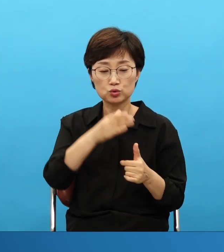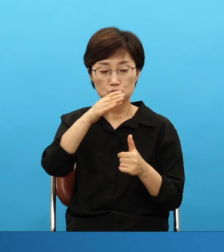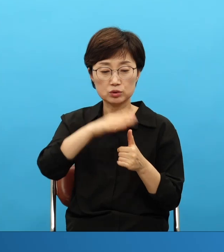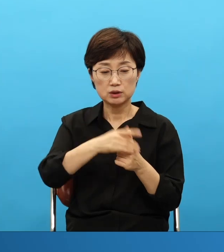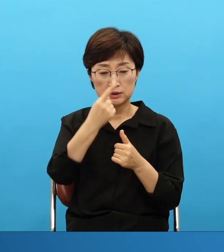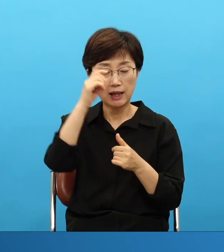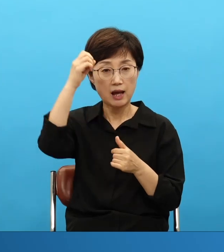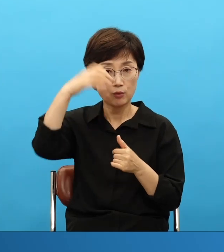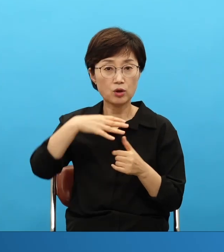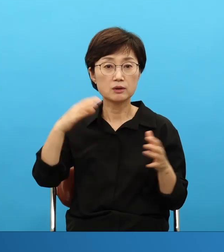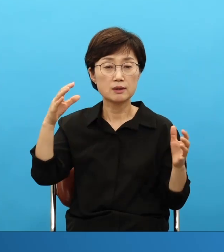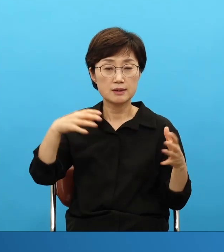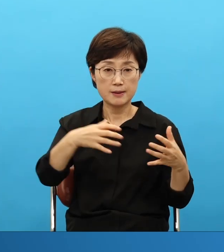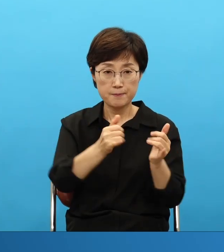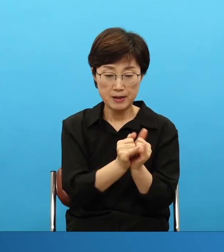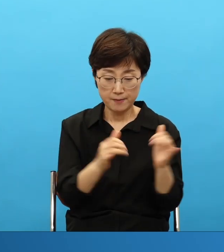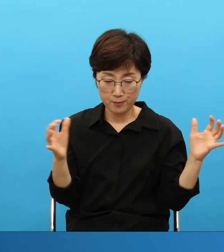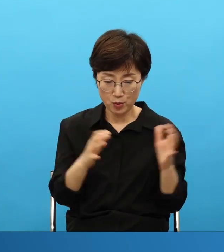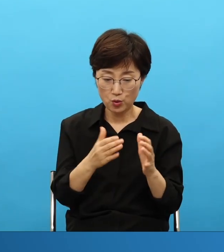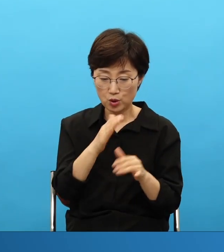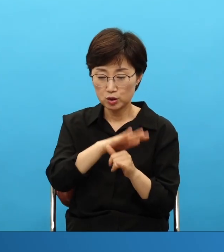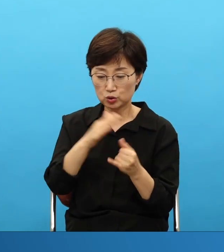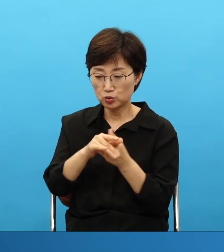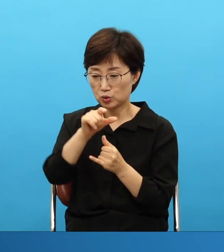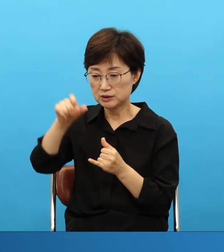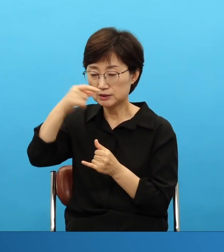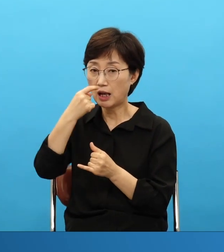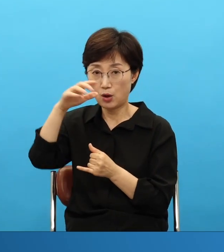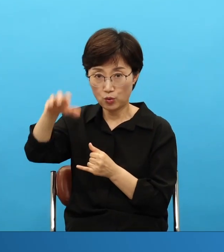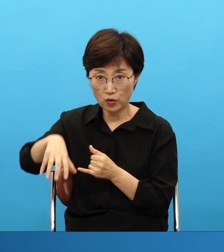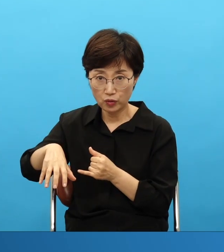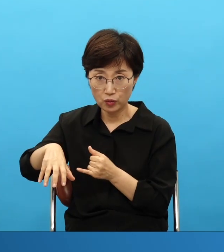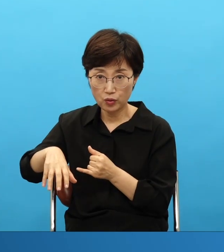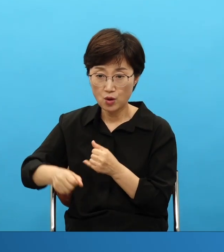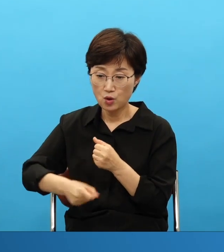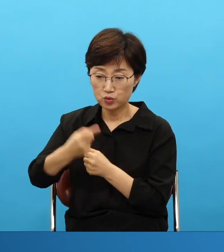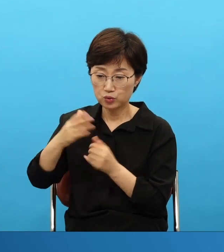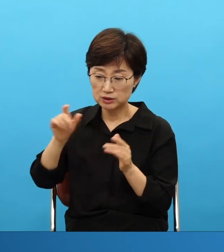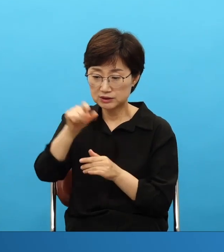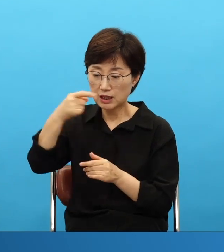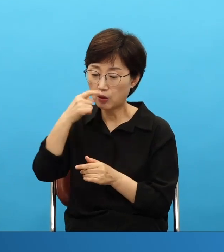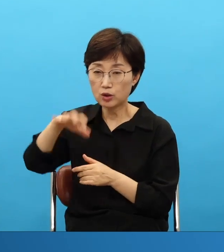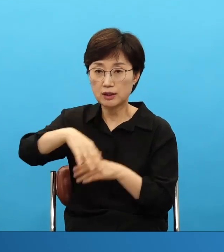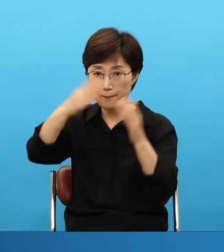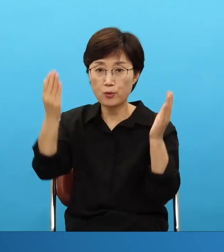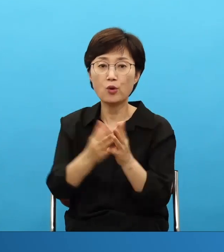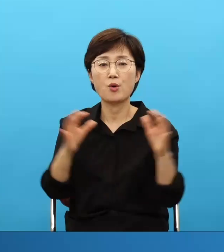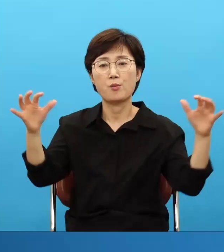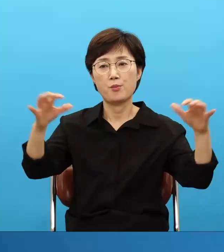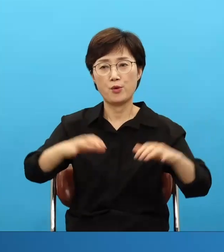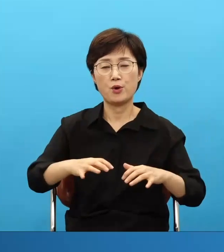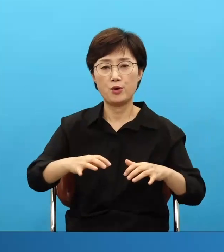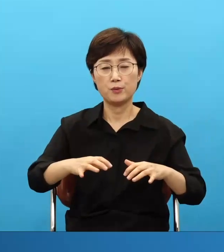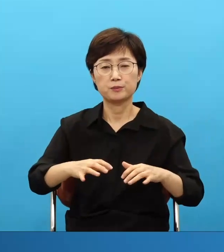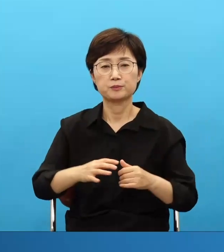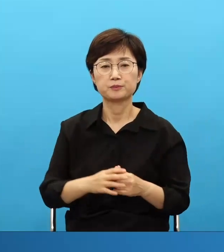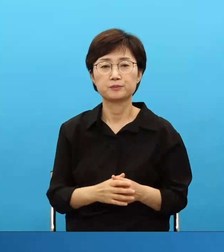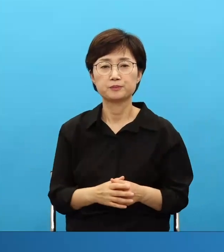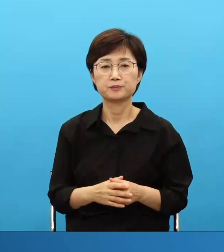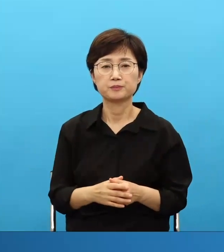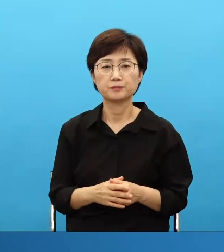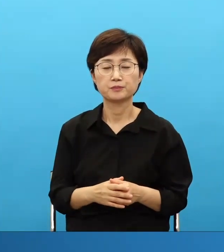충북지회 청주 청소년 전도 신학원 충청 초등 전도 신학원에서 예배와 기도 등 예배 순서를